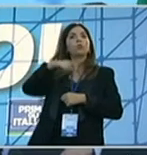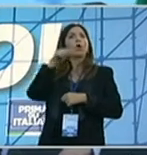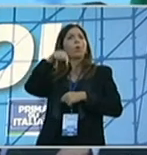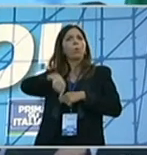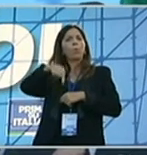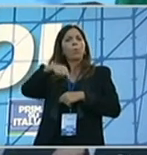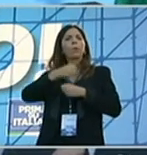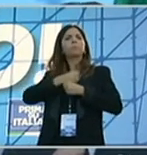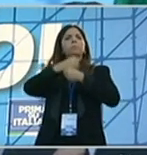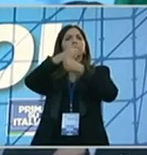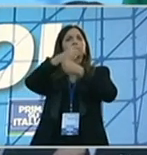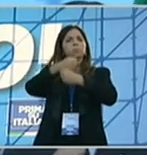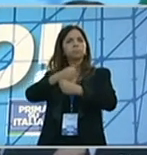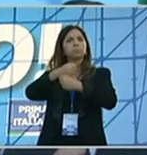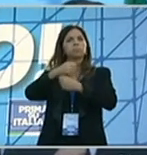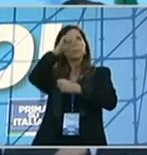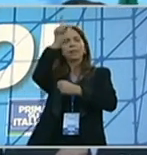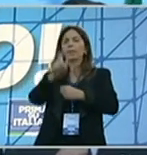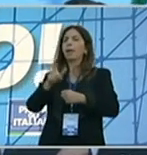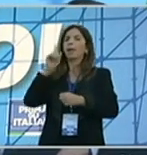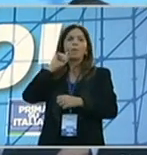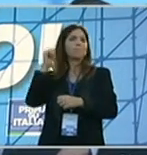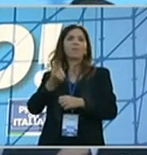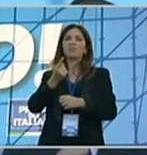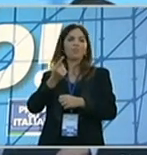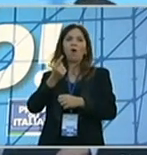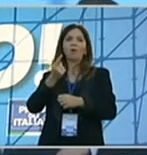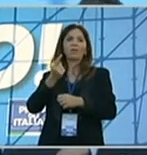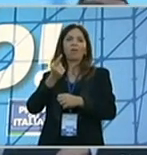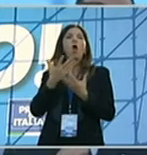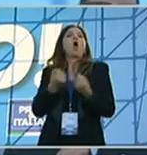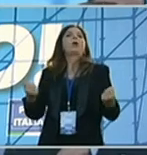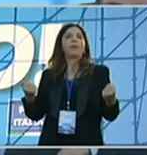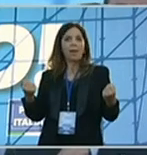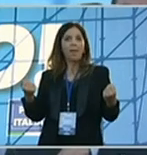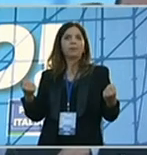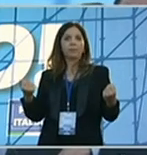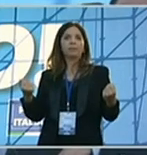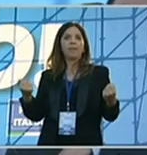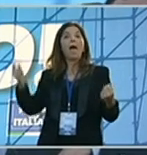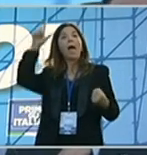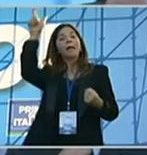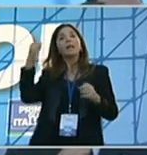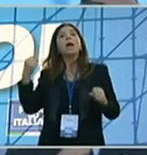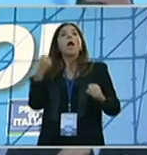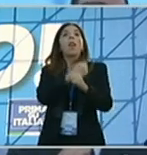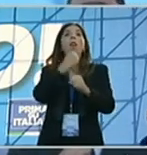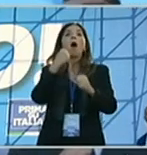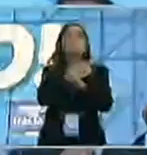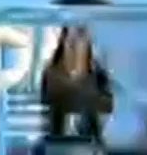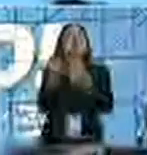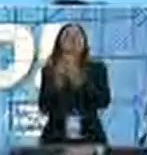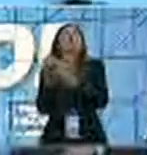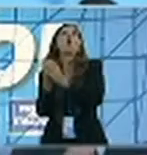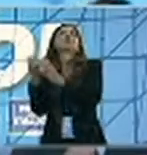a rappresentare la migliore Italia, l'Italia concreta, l'Italia che lavora e che produce,